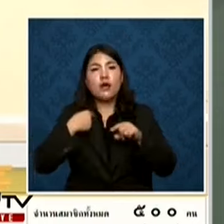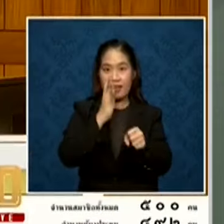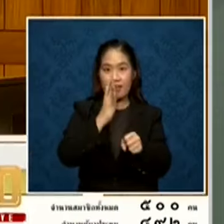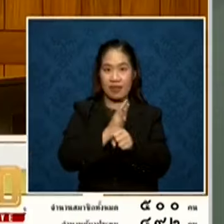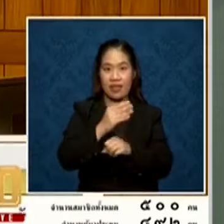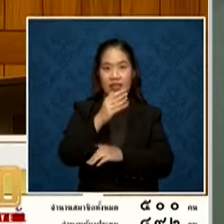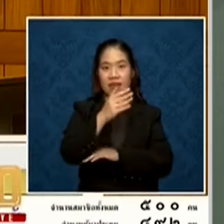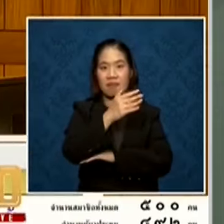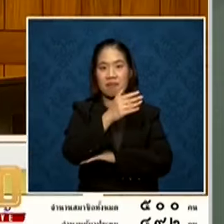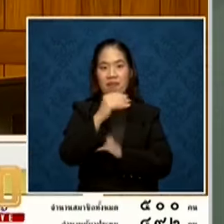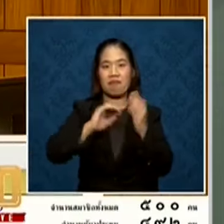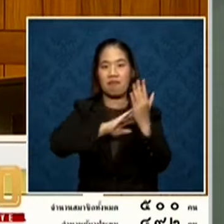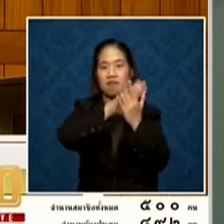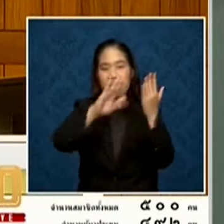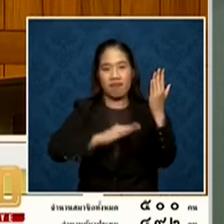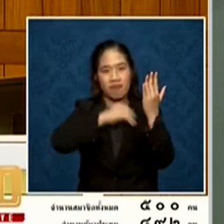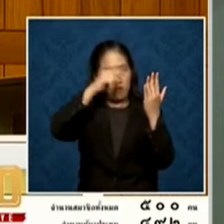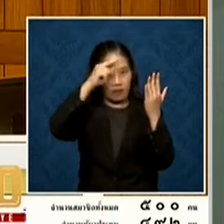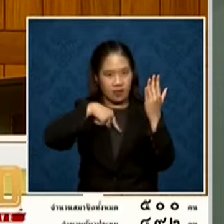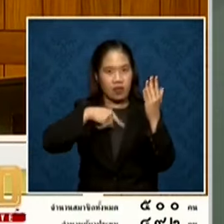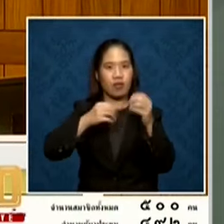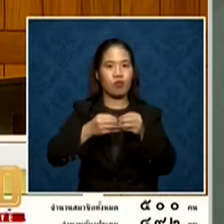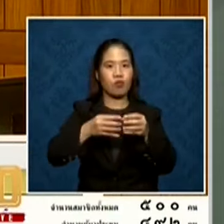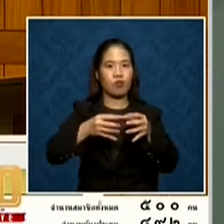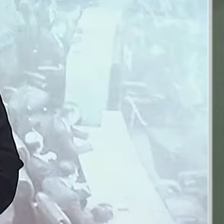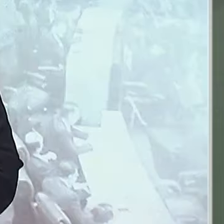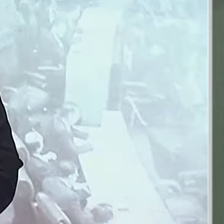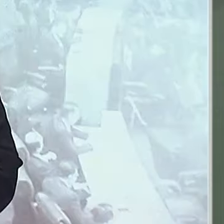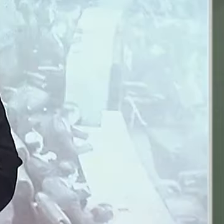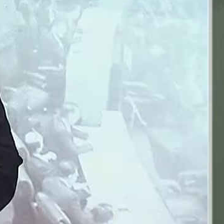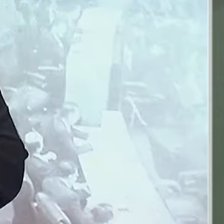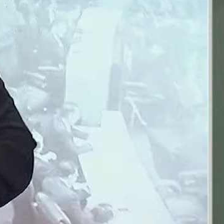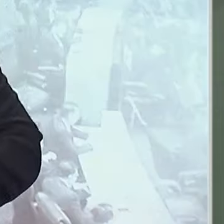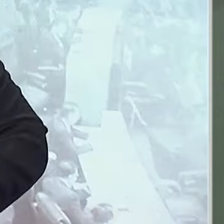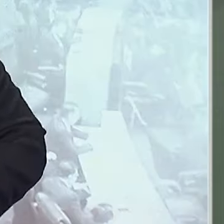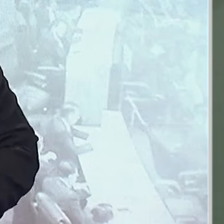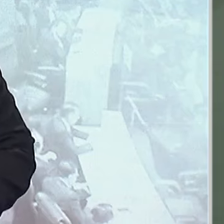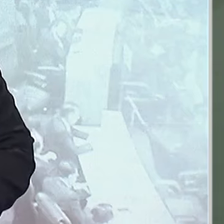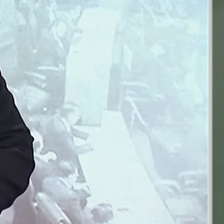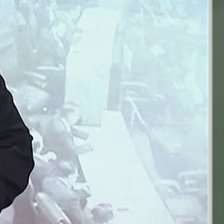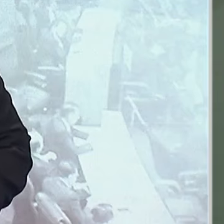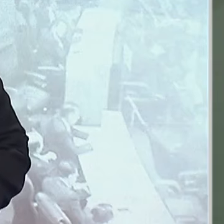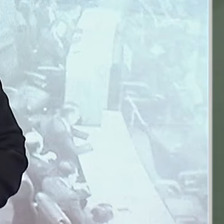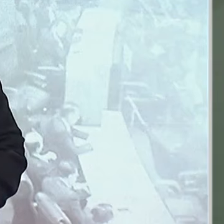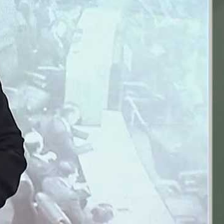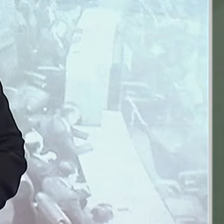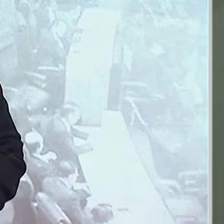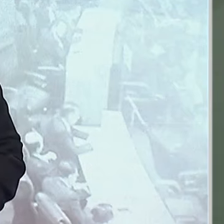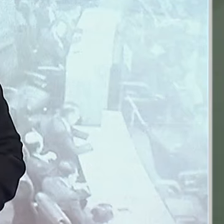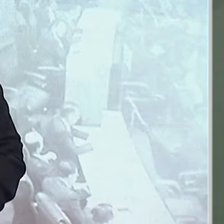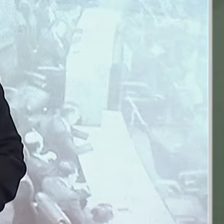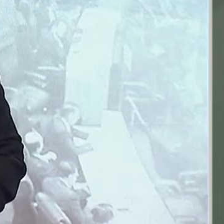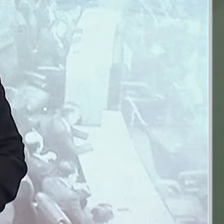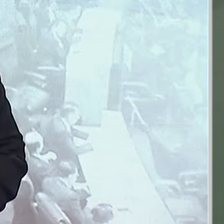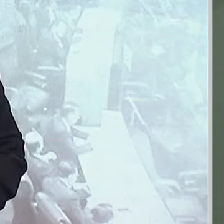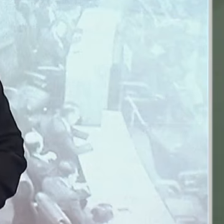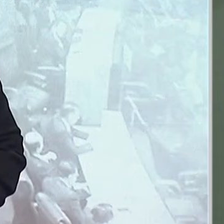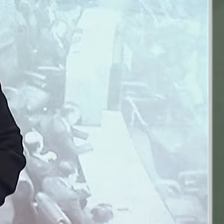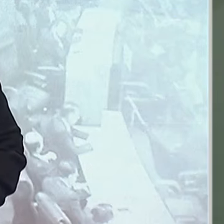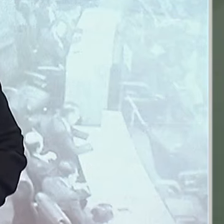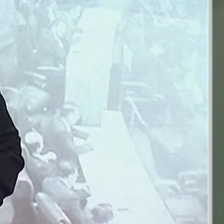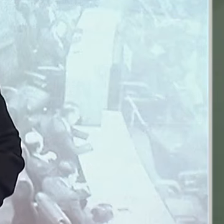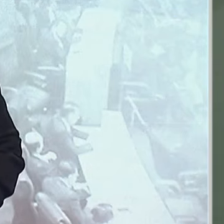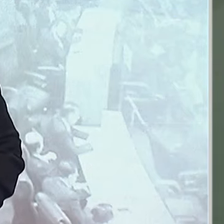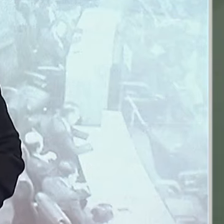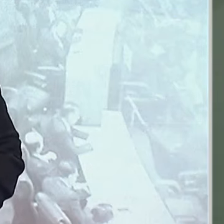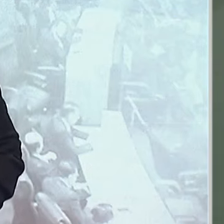ท ี ครับอาจารย์ทีนี้เมื่อวานที่นายกเศรษฐาออกมาจะเรียกว่าแฉก็น่าจะได้นะครับที่บอกว่ามีคนจากฝ่ายค้